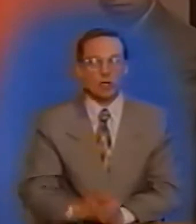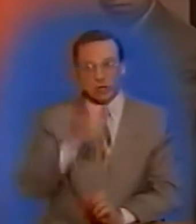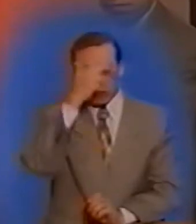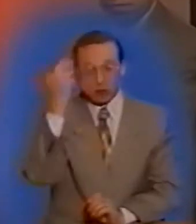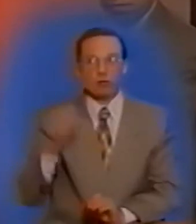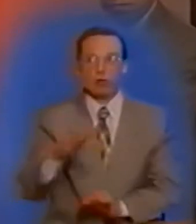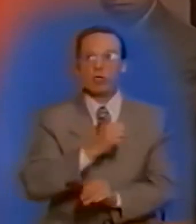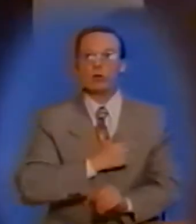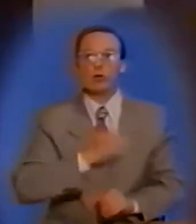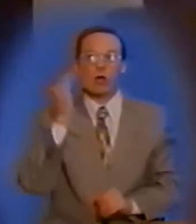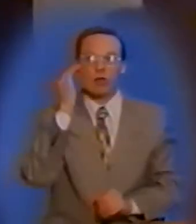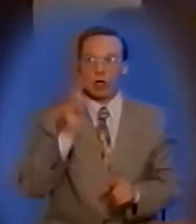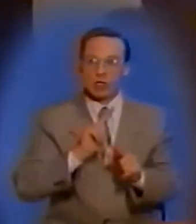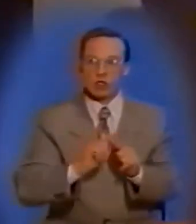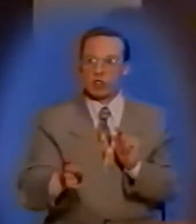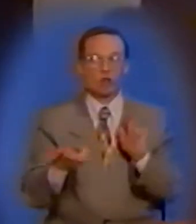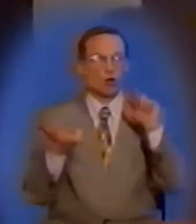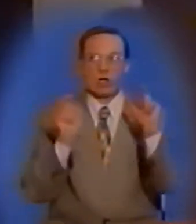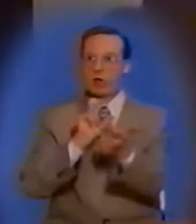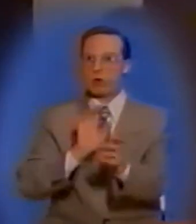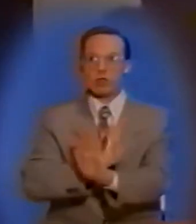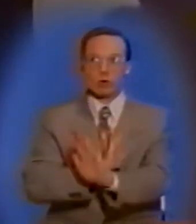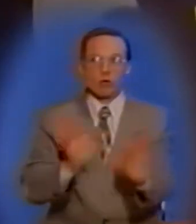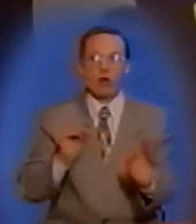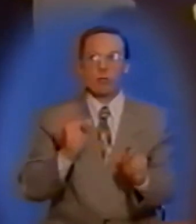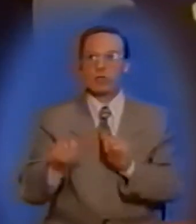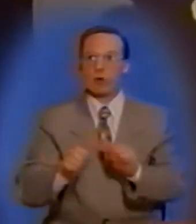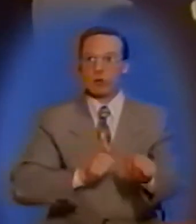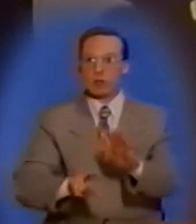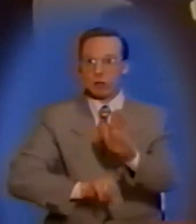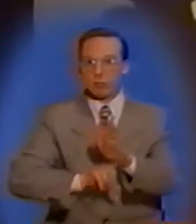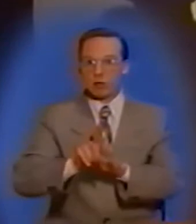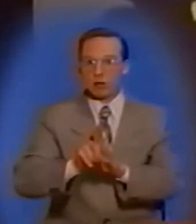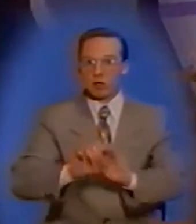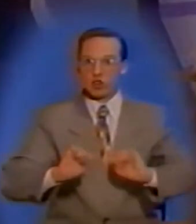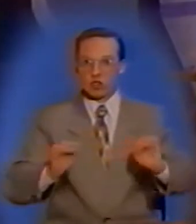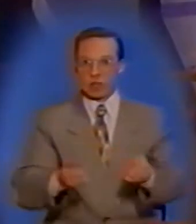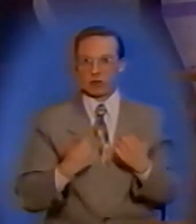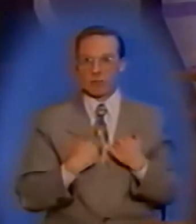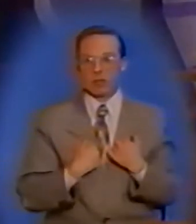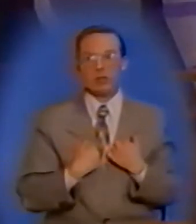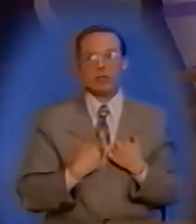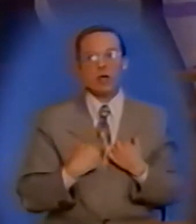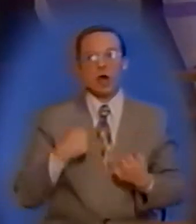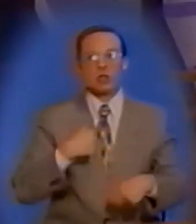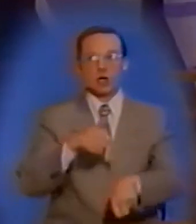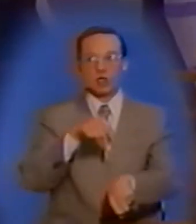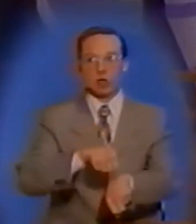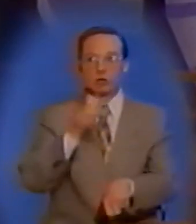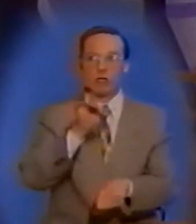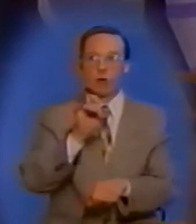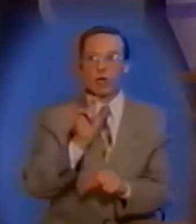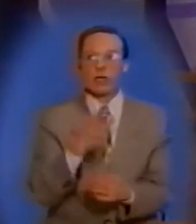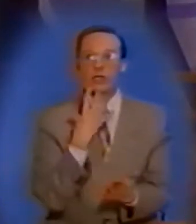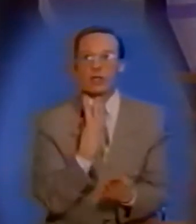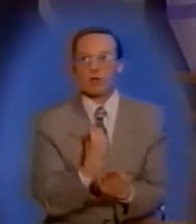Lietuvoje turiu galvoje. Iškart nenusisukdavo, bet automatiškai aš pradėdavau šalti man. Aš jausdavau gal